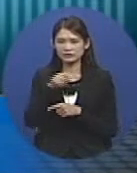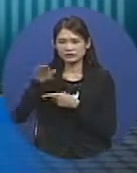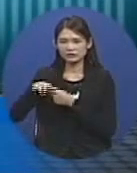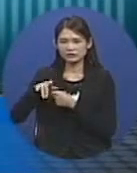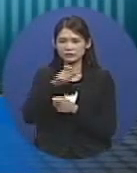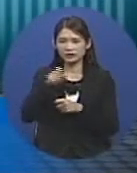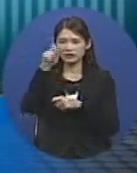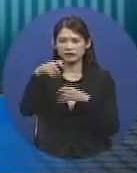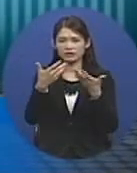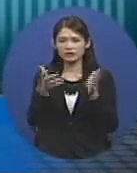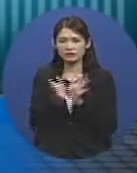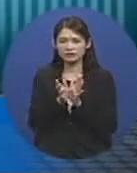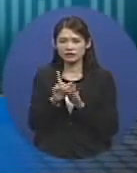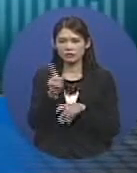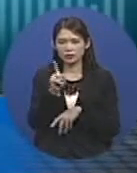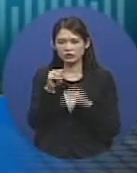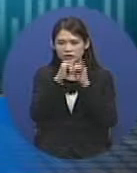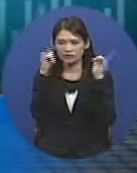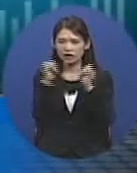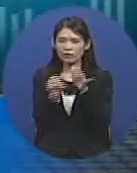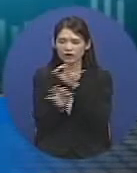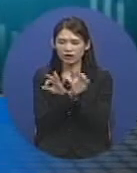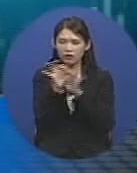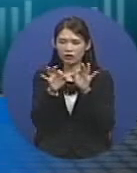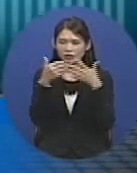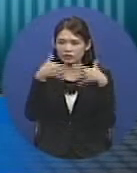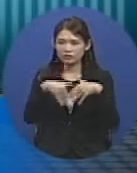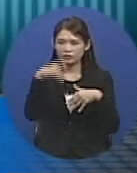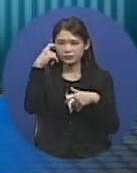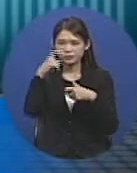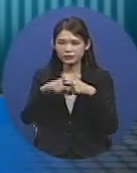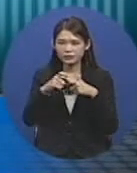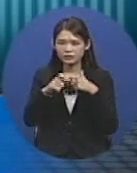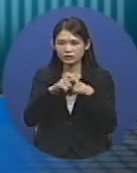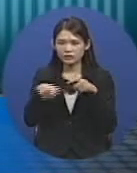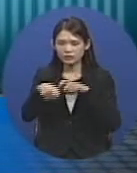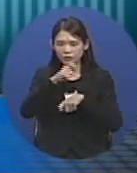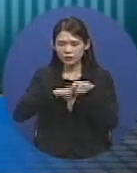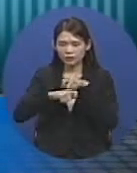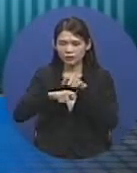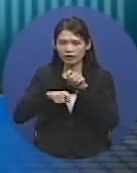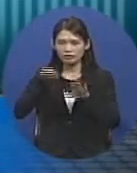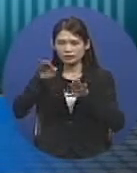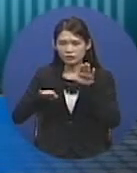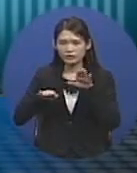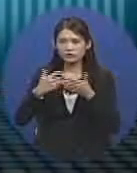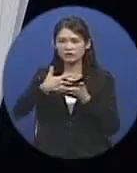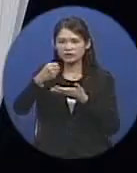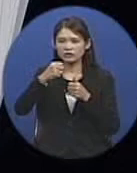지방자치단체의 그 사회경제적인 여건을 고려해서 중앙정부 차원에서 적극적이고 좀 더 차별적인 지원이 있어야 할 것